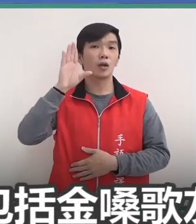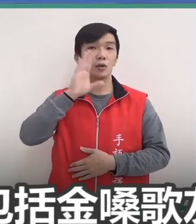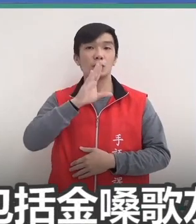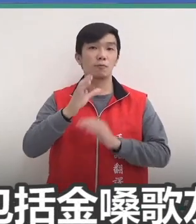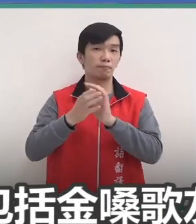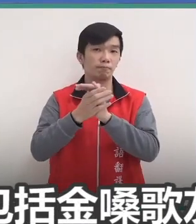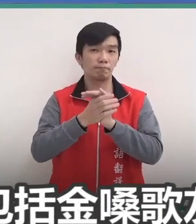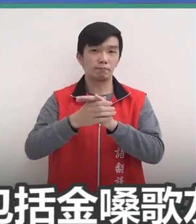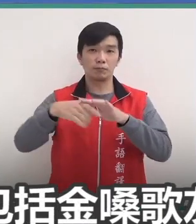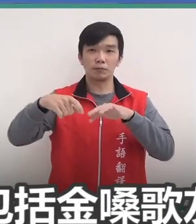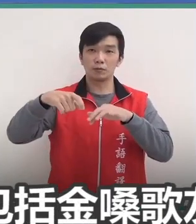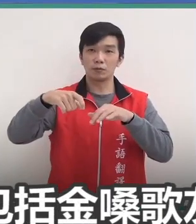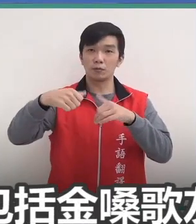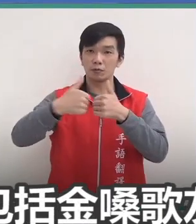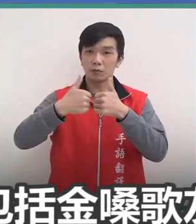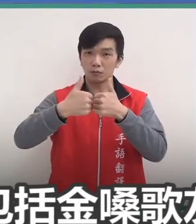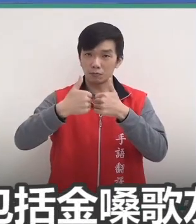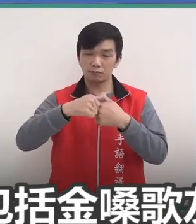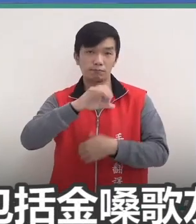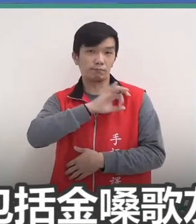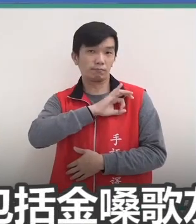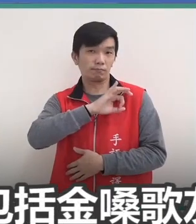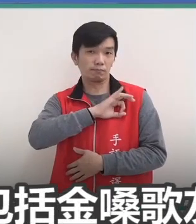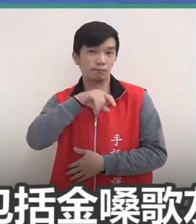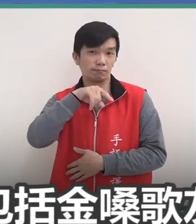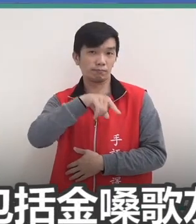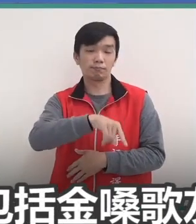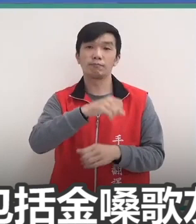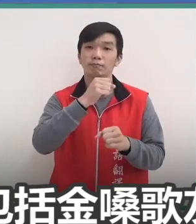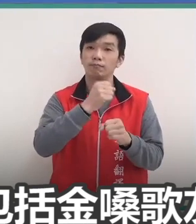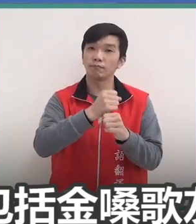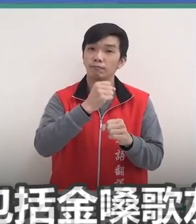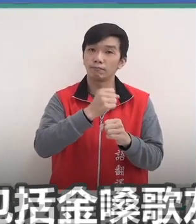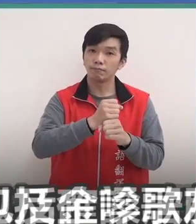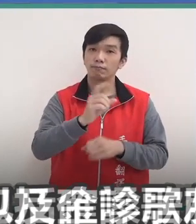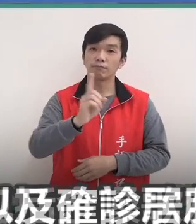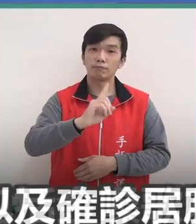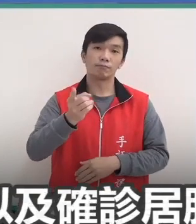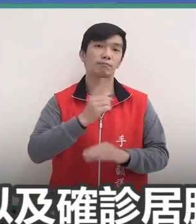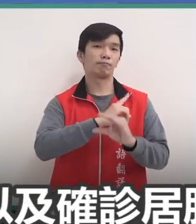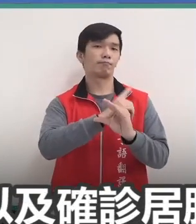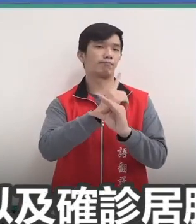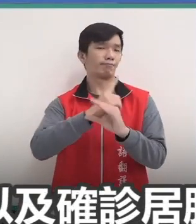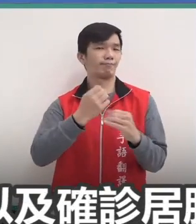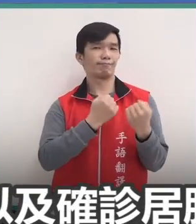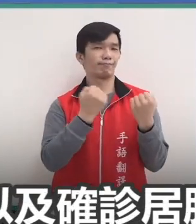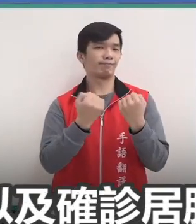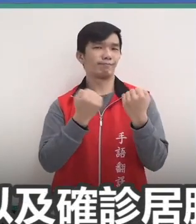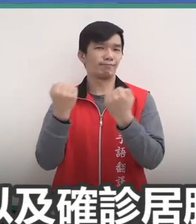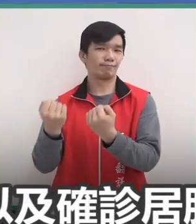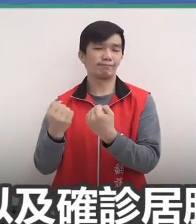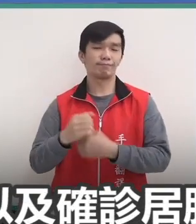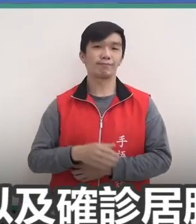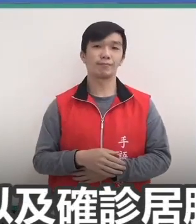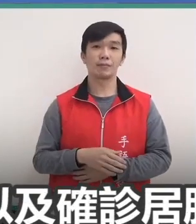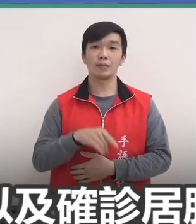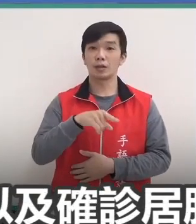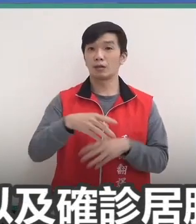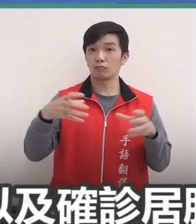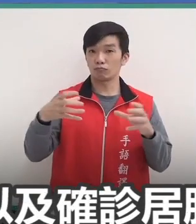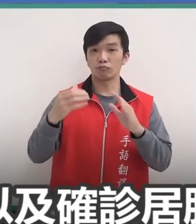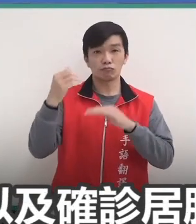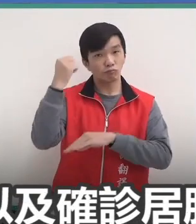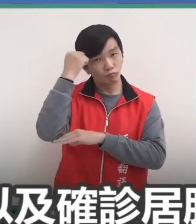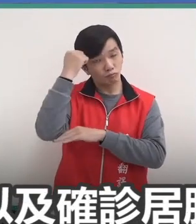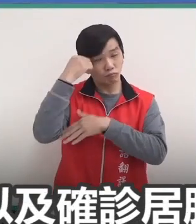那他是职业是这个计程车司机，那他同住的家人，